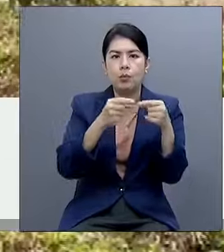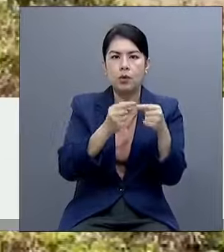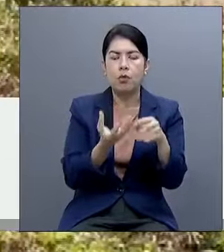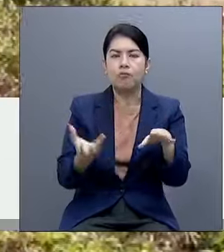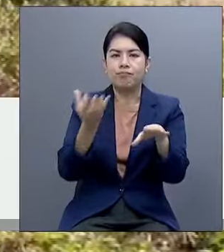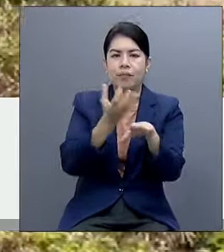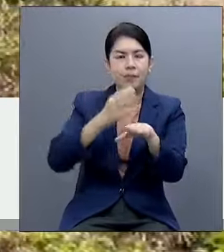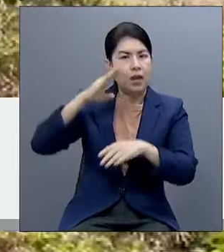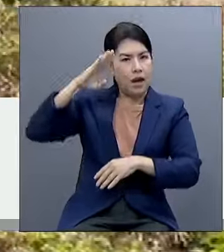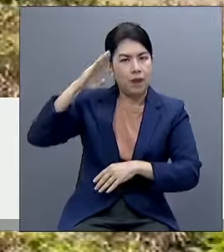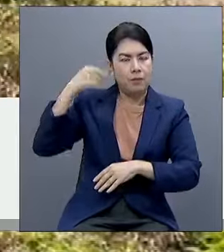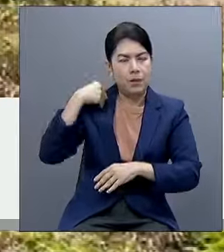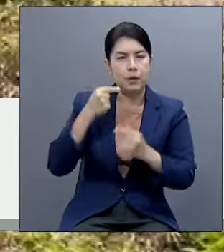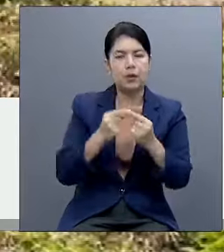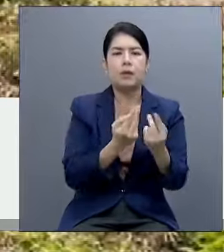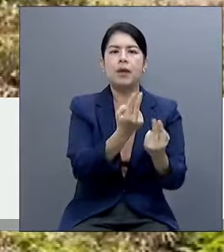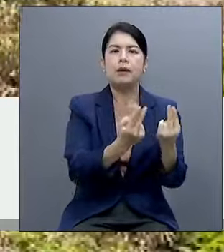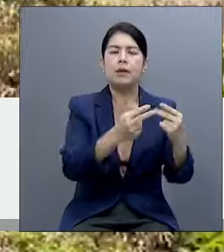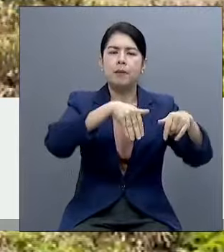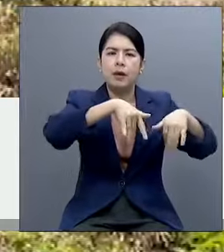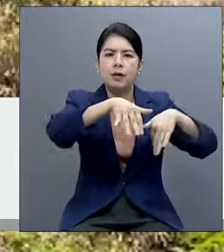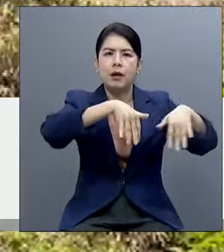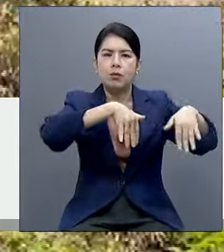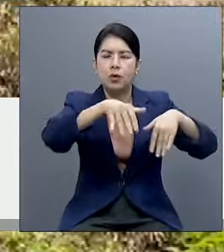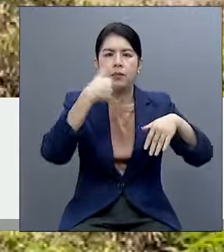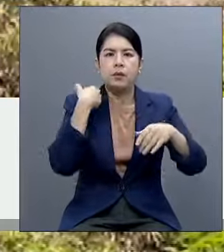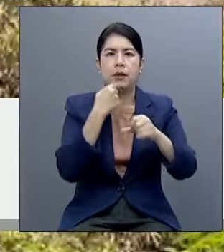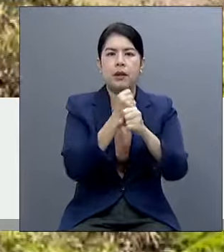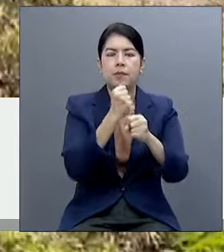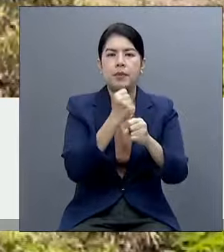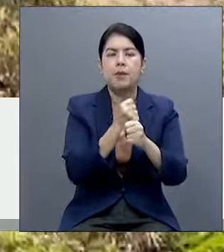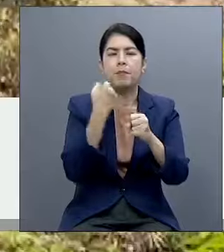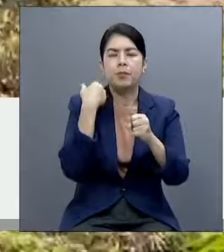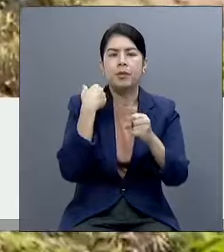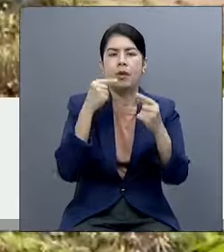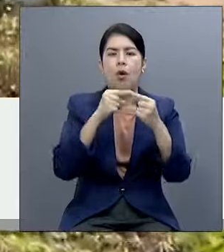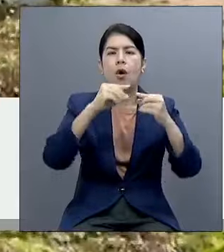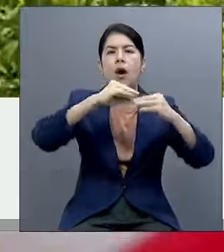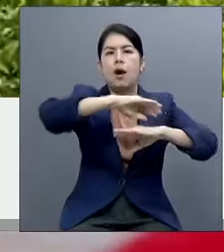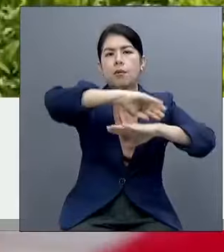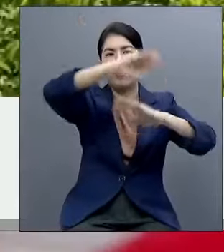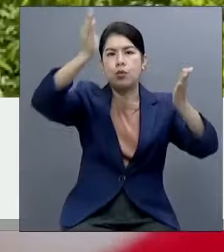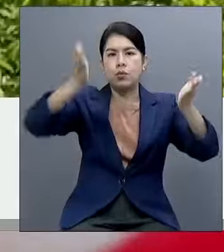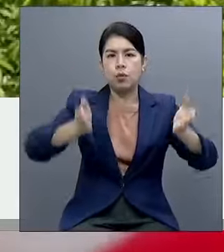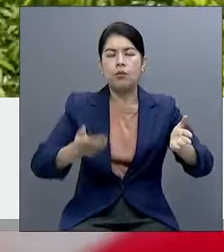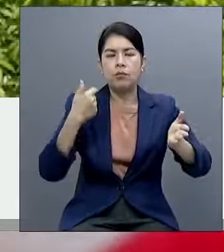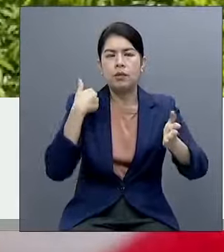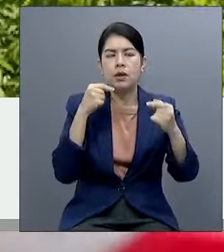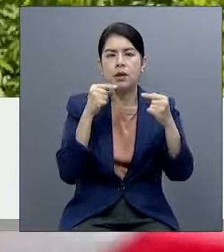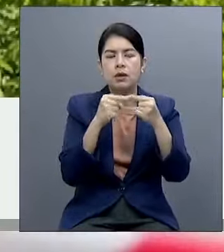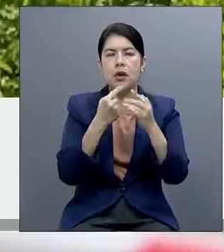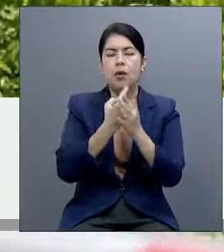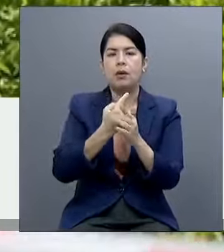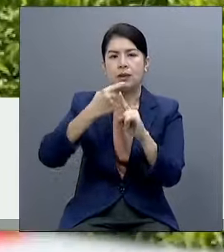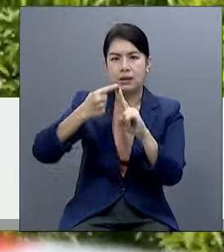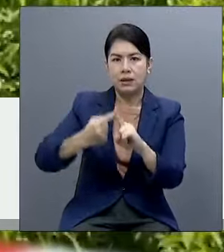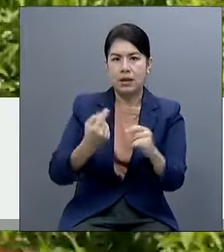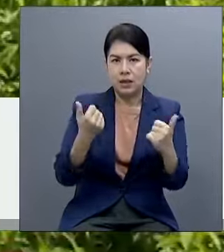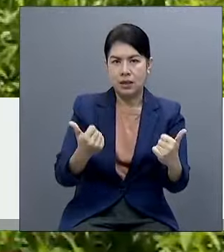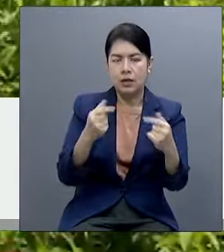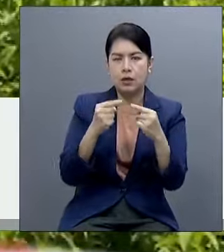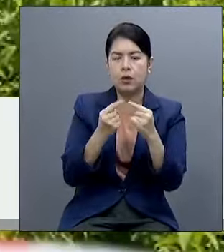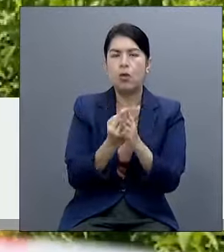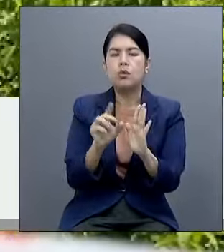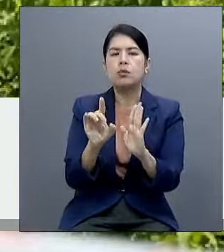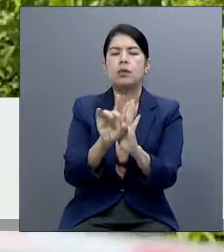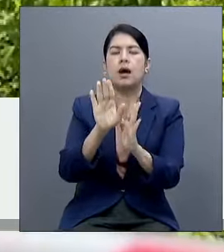ชาวบ้านที่กำลังทำซุ้มประตูเตรียมเฉลิมฉลองช่วงเทศกาลรายอหลังเสร็จสิ้นภารกิจในเดือนรอมฎอนและขณะที่เจ้าหน้า